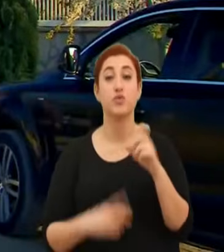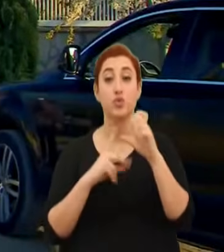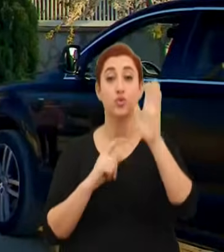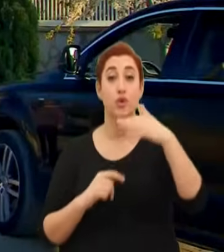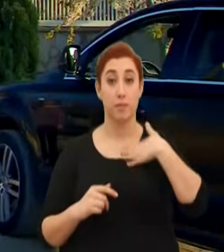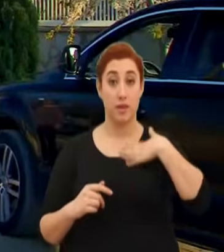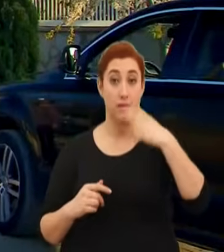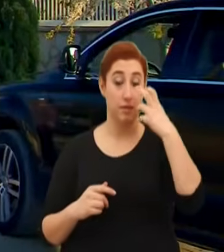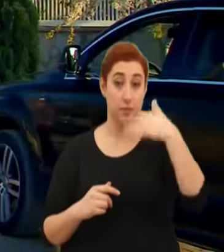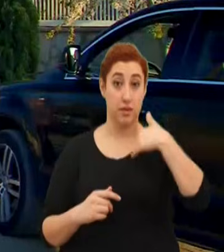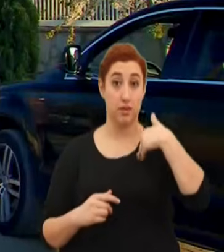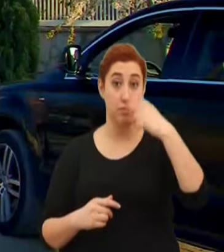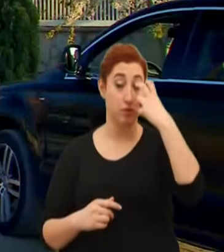Şükrü,